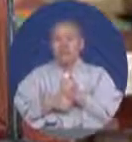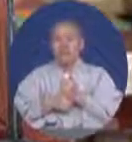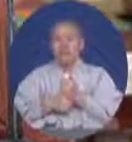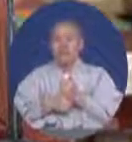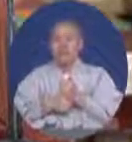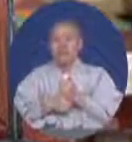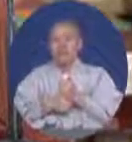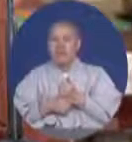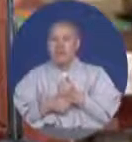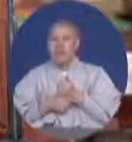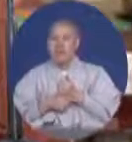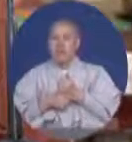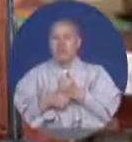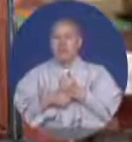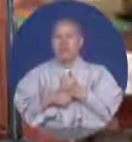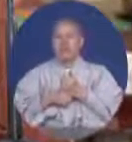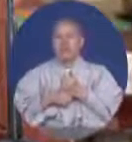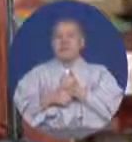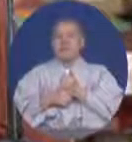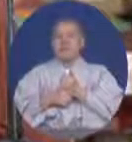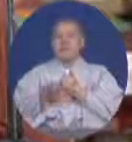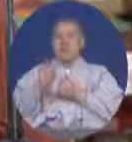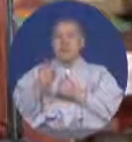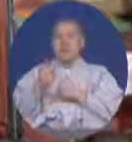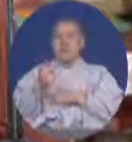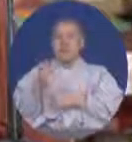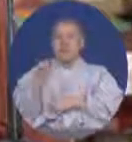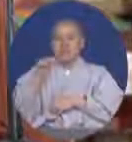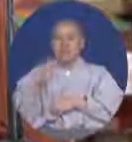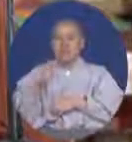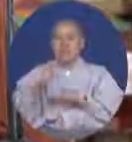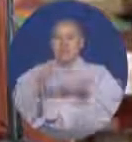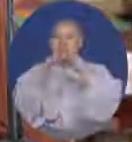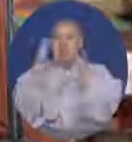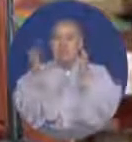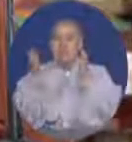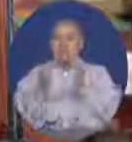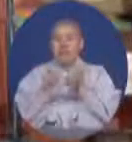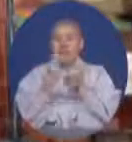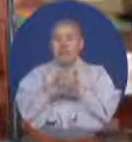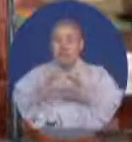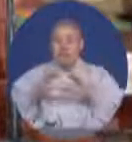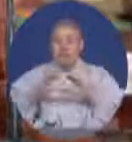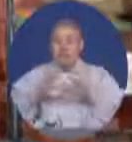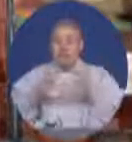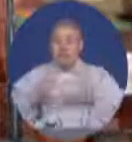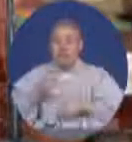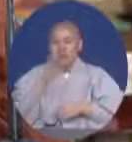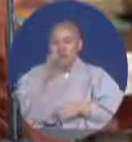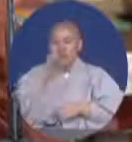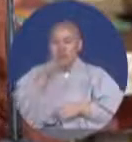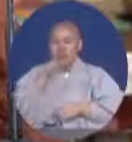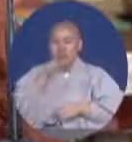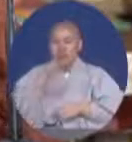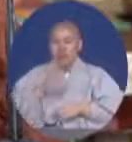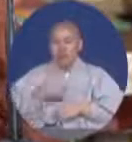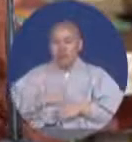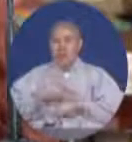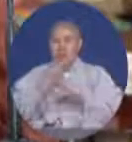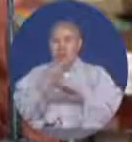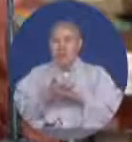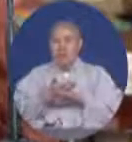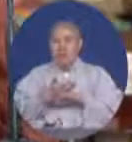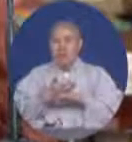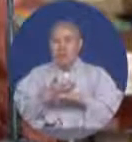원공법계 제중생 자타여시 성불도. 온 법계 중생이 자타가 일시에